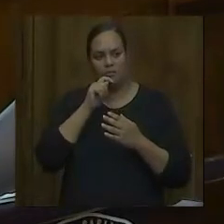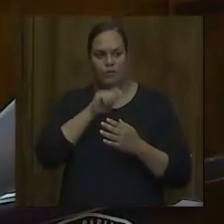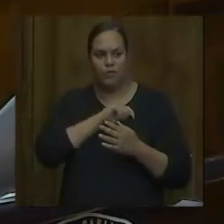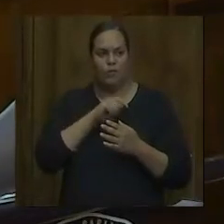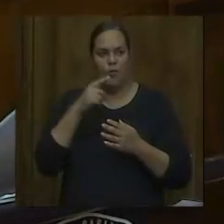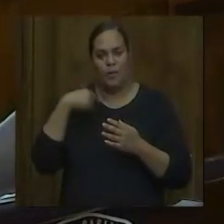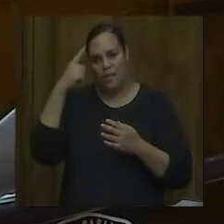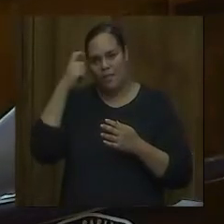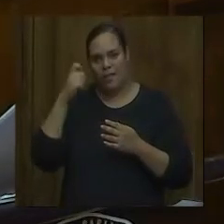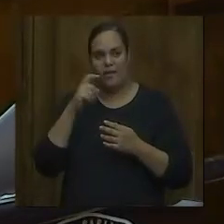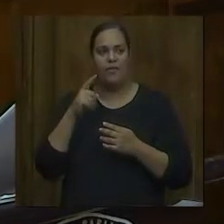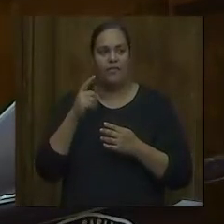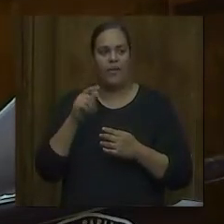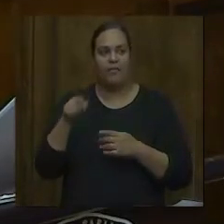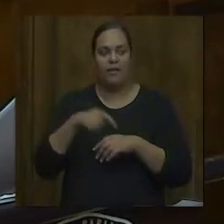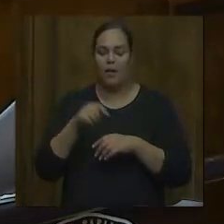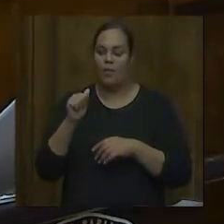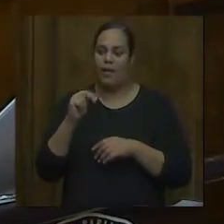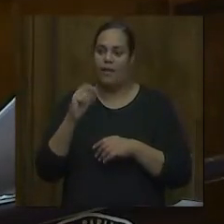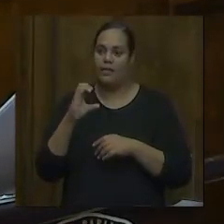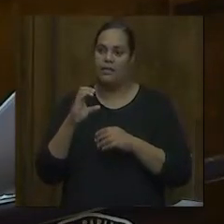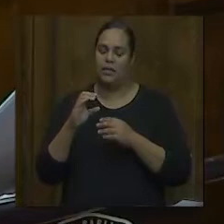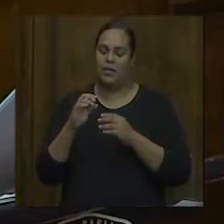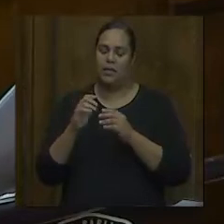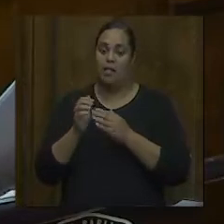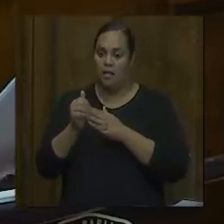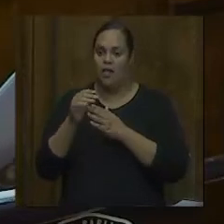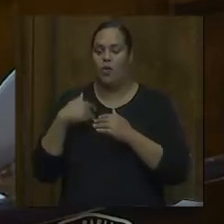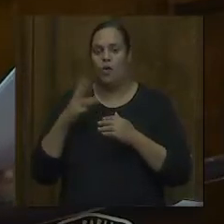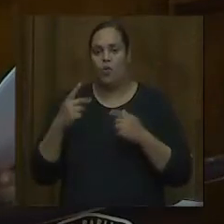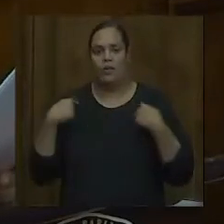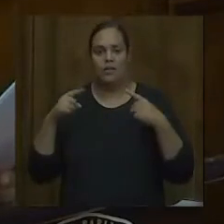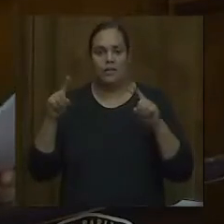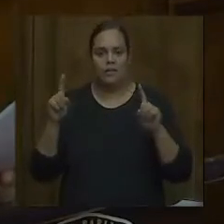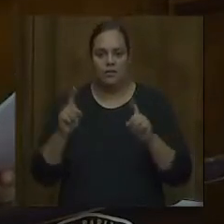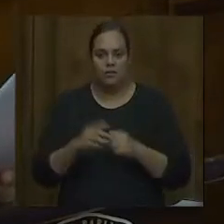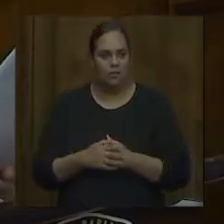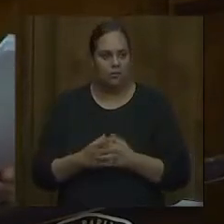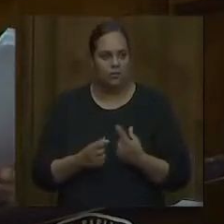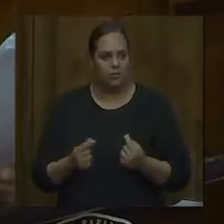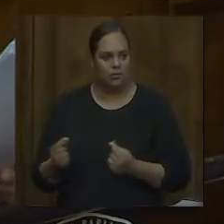negatiewe gevolge van die destydse ANC-regering se wanbestuur suksesvol sal teenwerk.